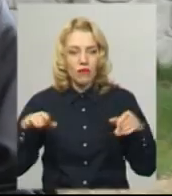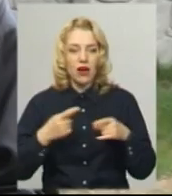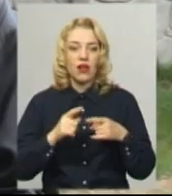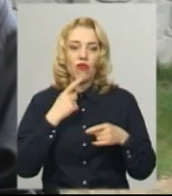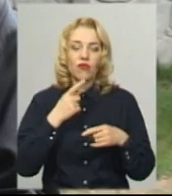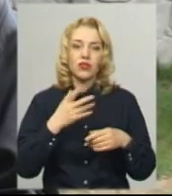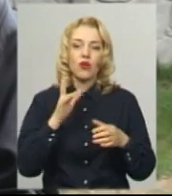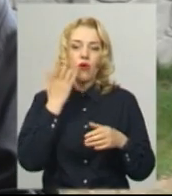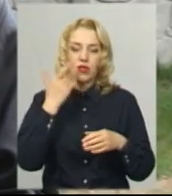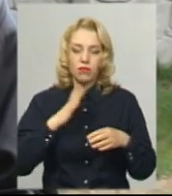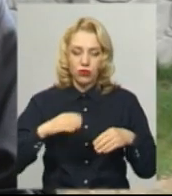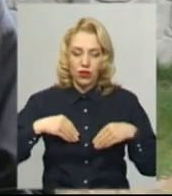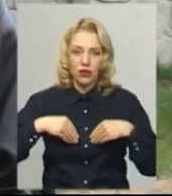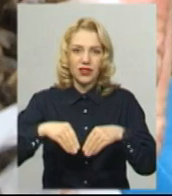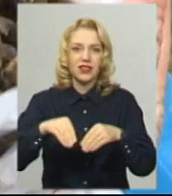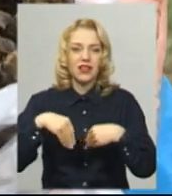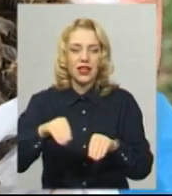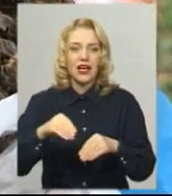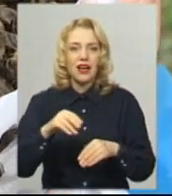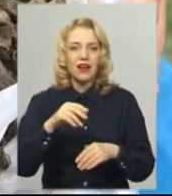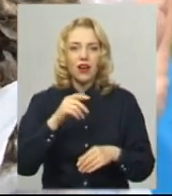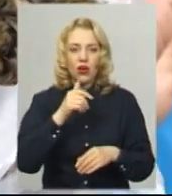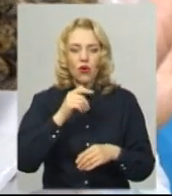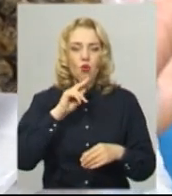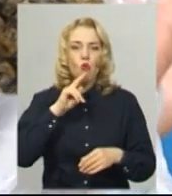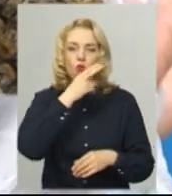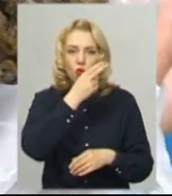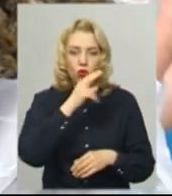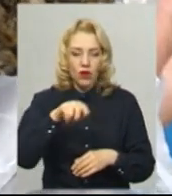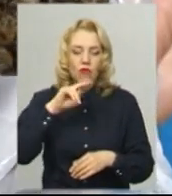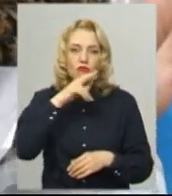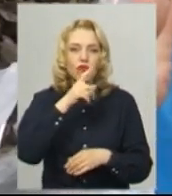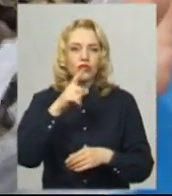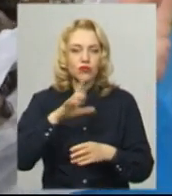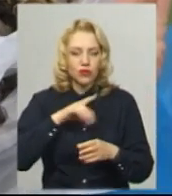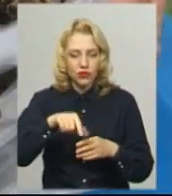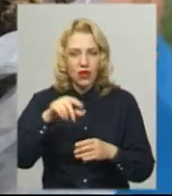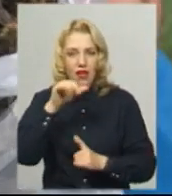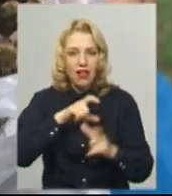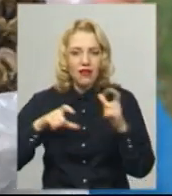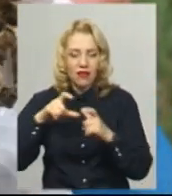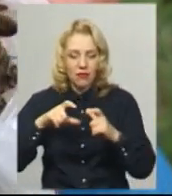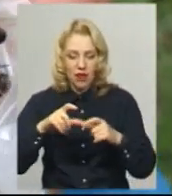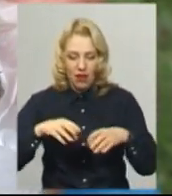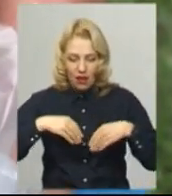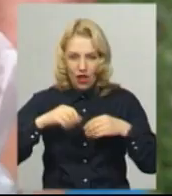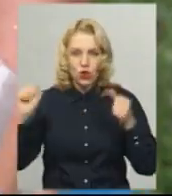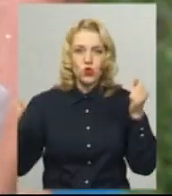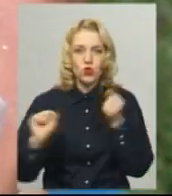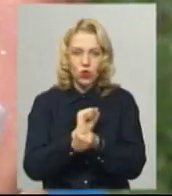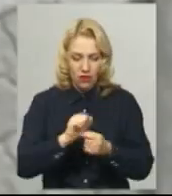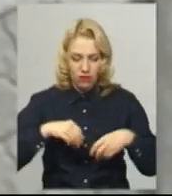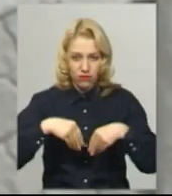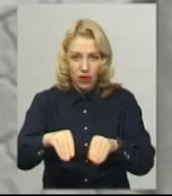кукурудзи. Кукурудза йде протравлена, інсектицид, земля суха, сіють в суху землю, воно з вітром цей піл піднімається в воздух і розноситься